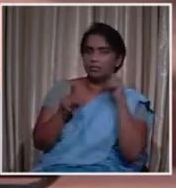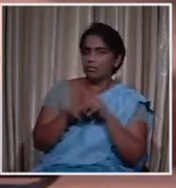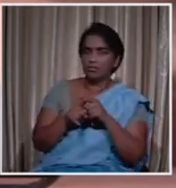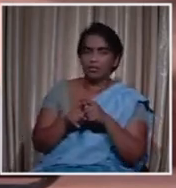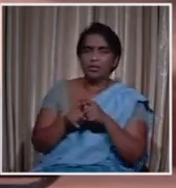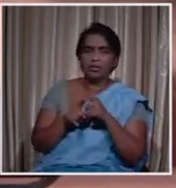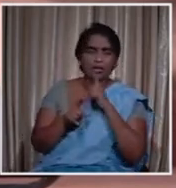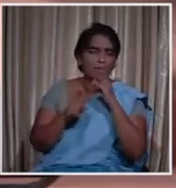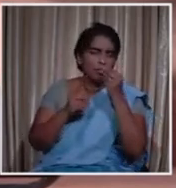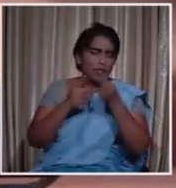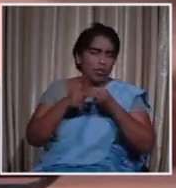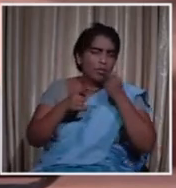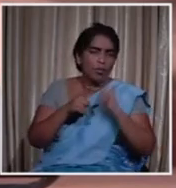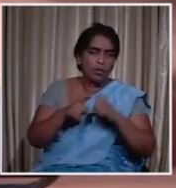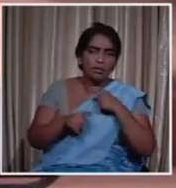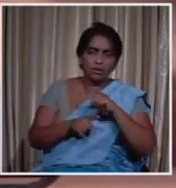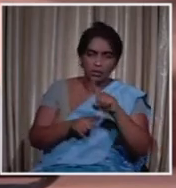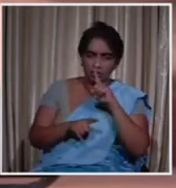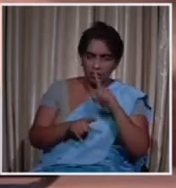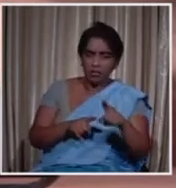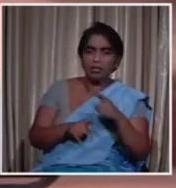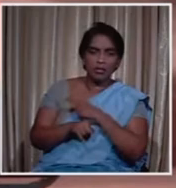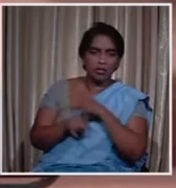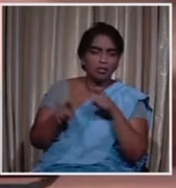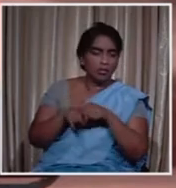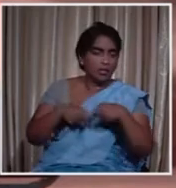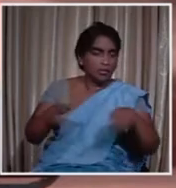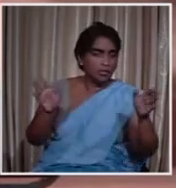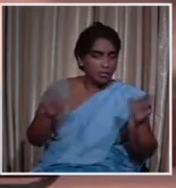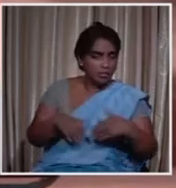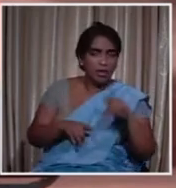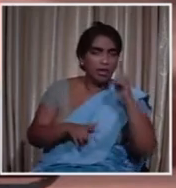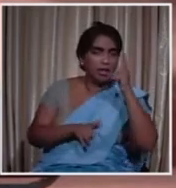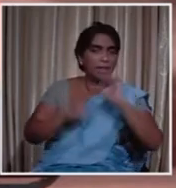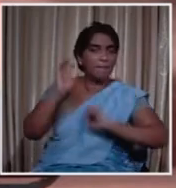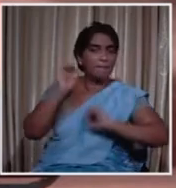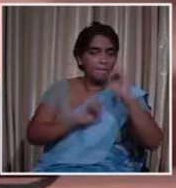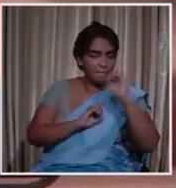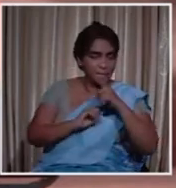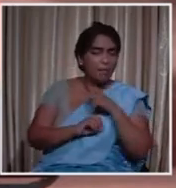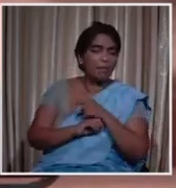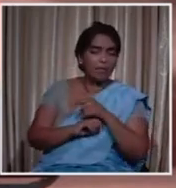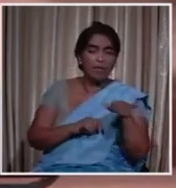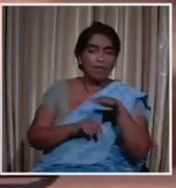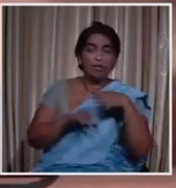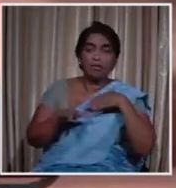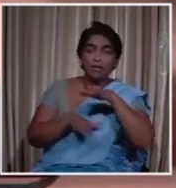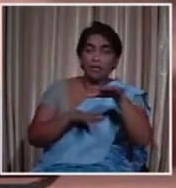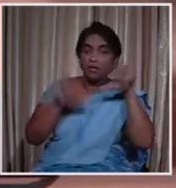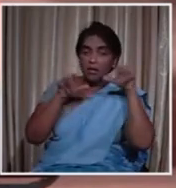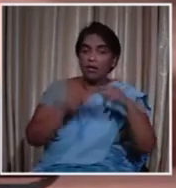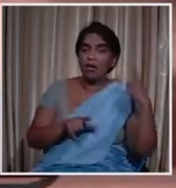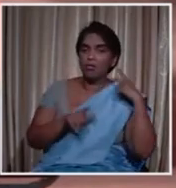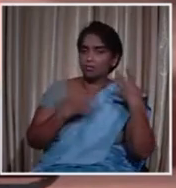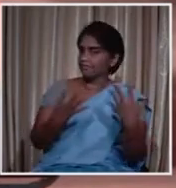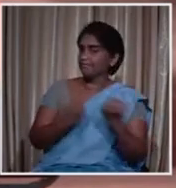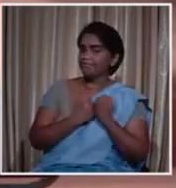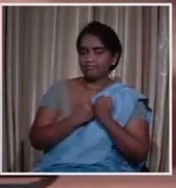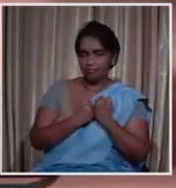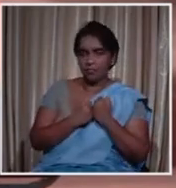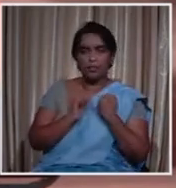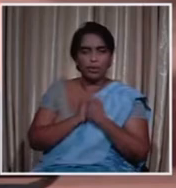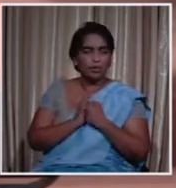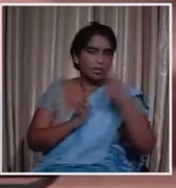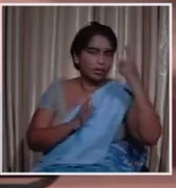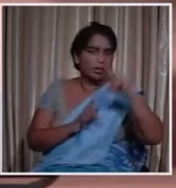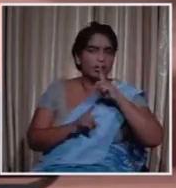குறிப்பாக பலிகாமம் வடக்கில் இன்னும் 70% நிலம் இராணுவத்தின் வசம்தான் இருக்கிறது கௌரவ பிரதி சபாநாயகர் அவர்களே.